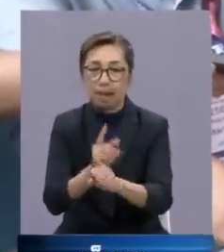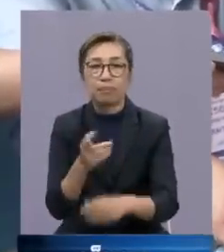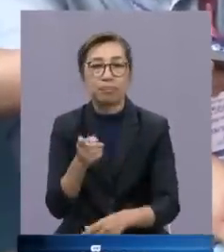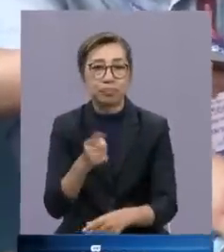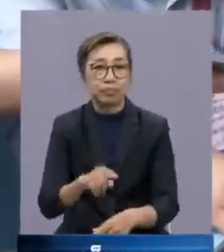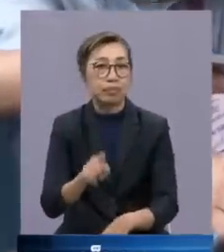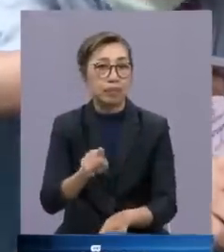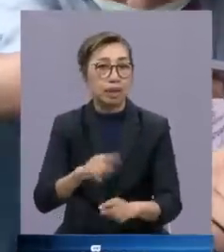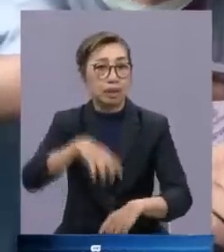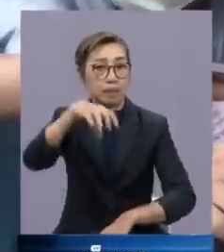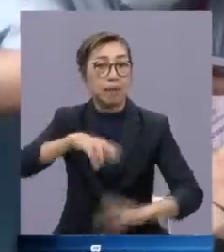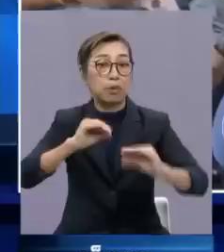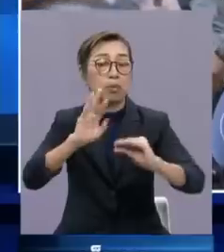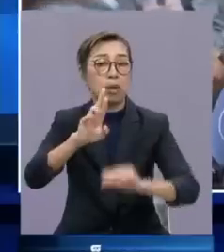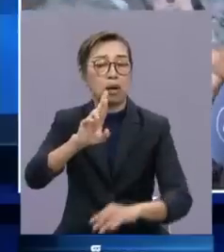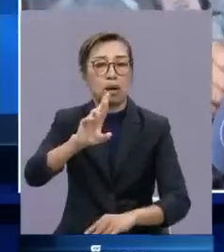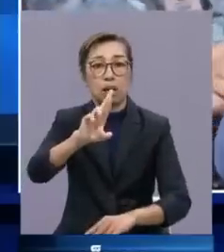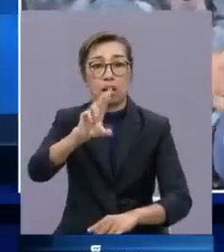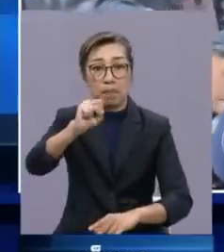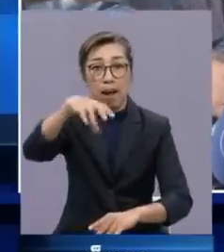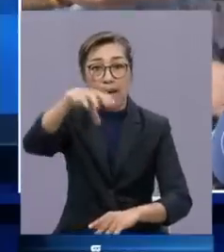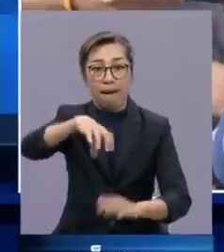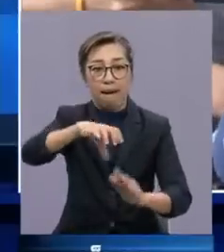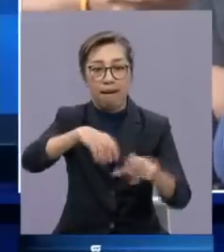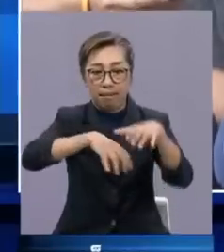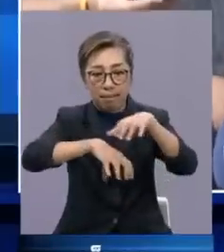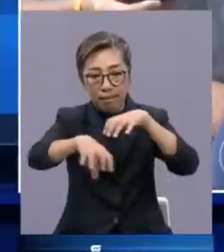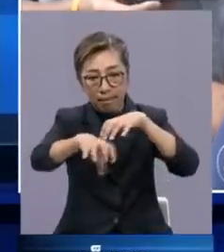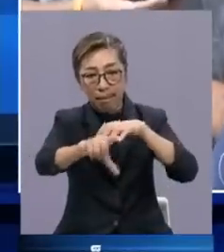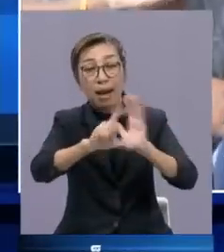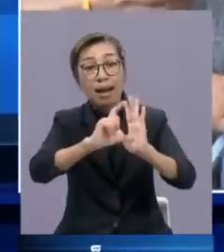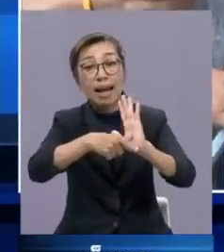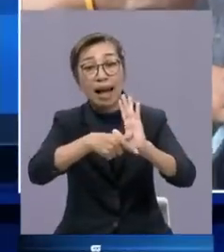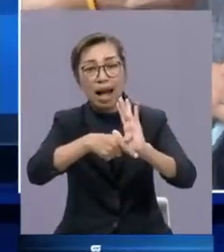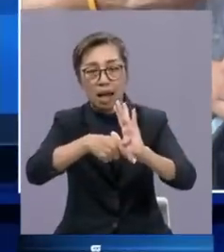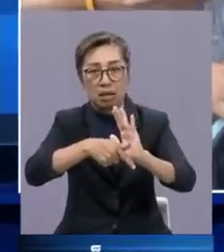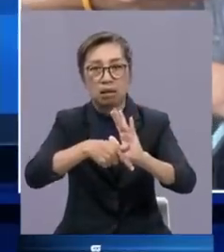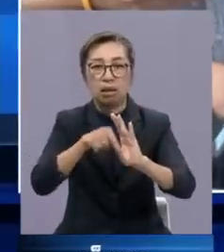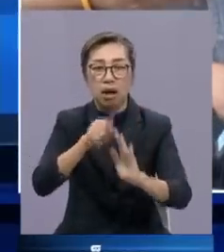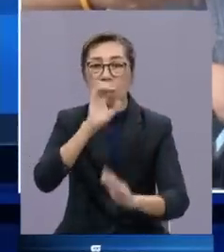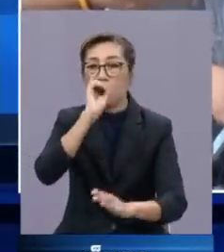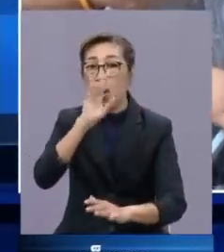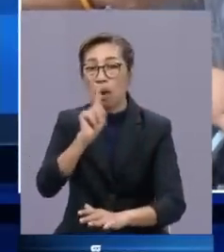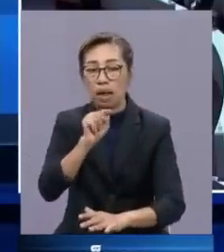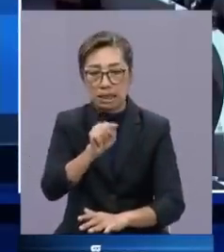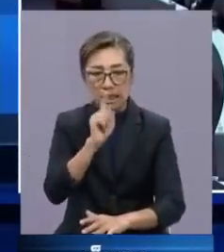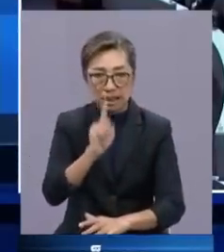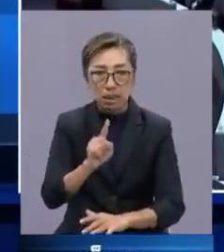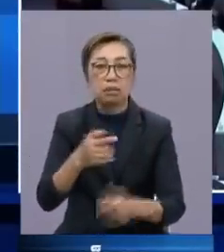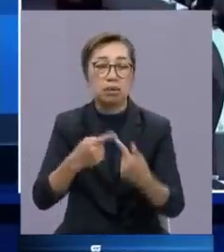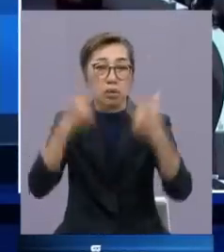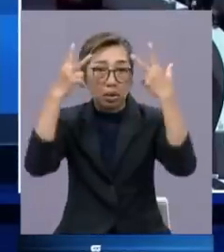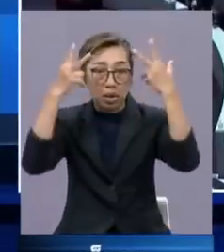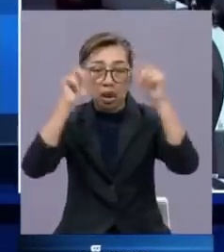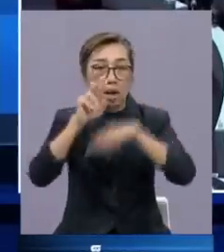ยการสำนักการประชุมของสำนักงานเลขาธิการสภาผู้แทนราษฎรเนี่ยก็ให้ข้อมูลกับทางเนชั่นทีวีนะครับว่าขั้นตอนของการ